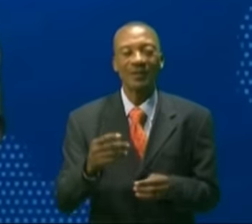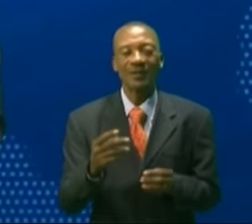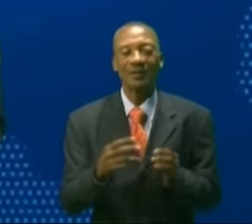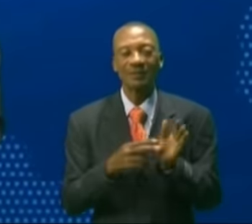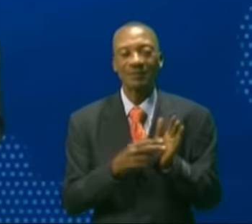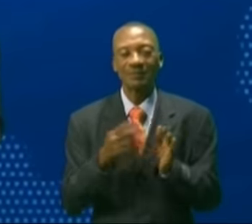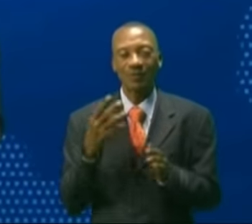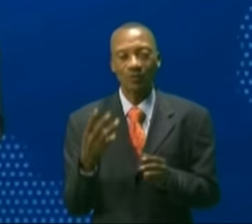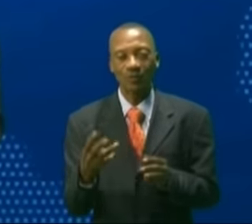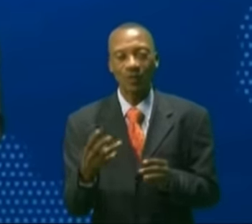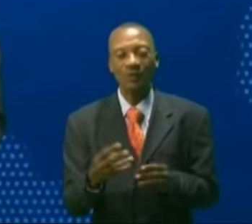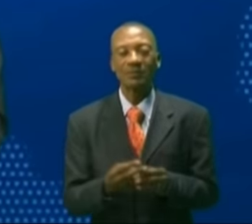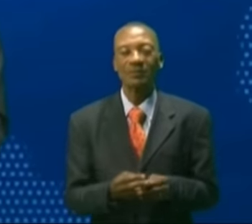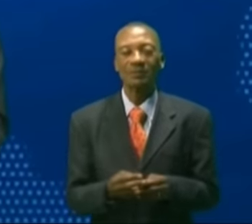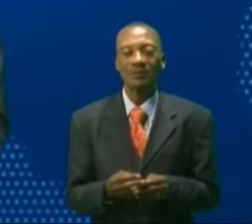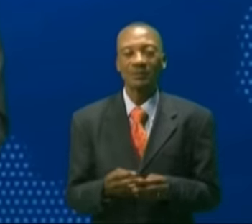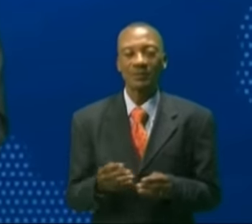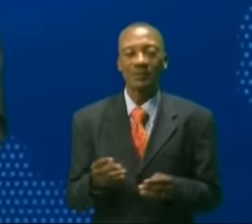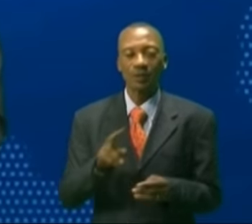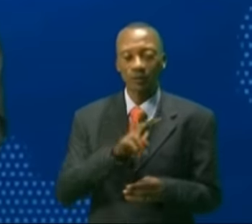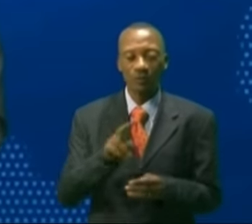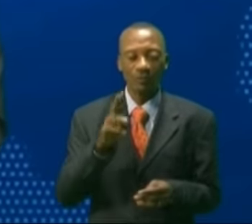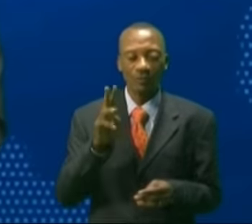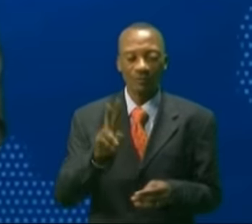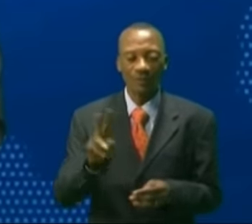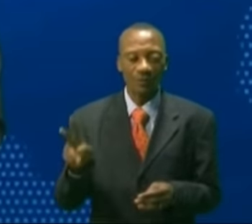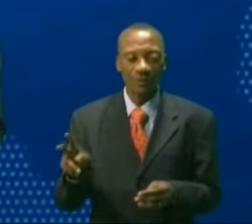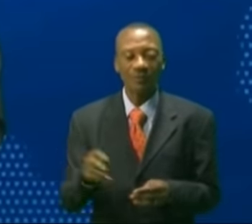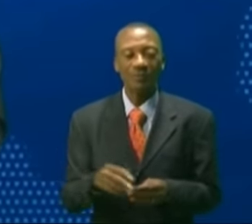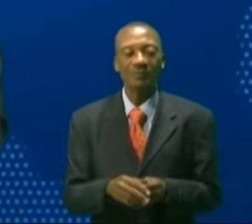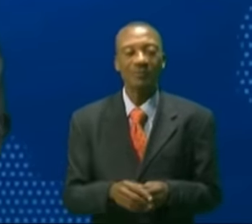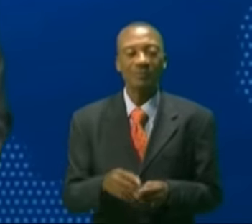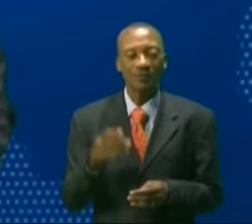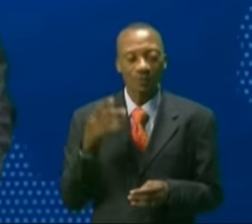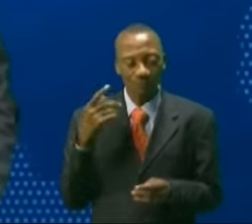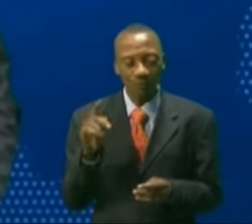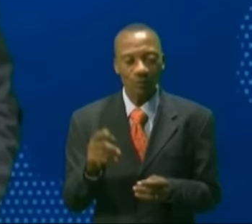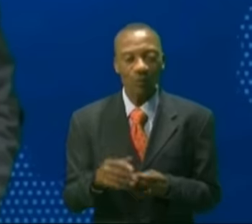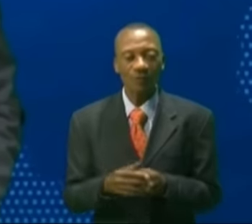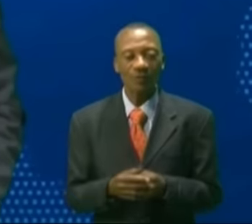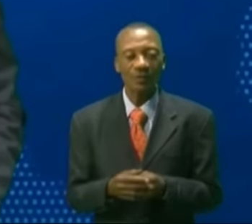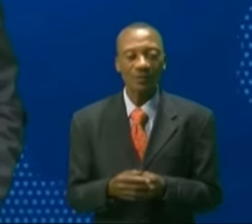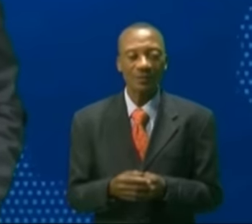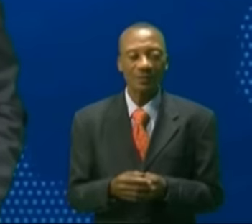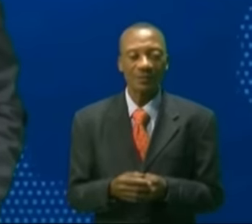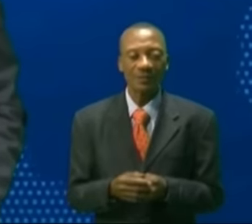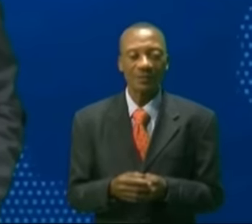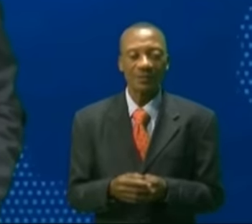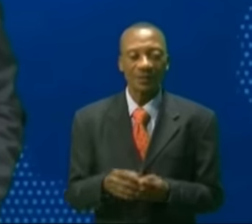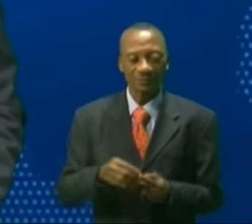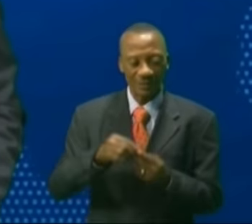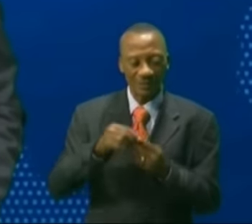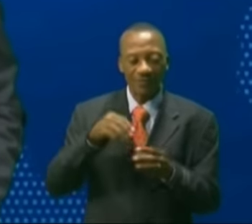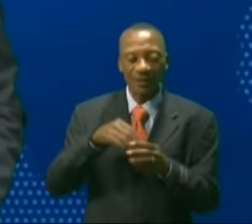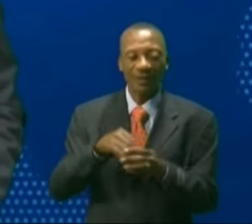7 janvier 2022, fixant les attributions des ministères, spécialement en son article